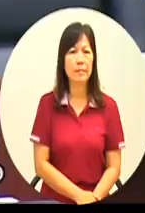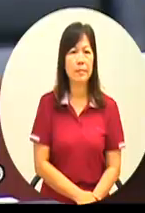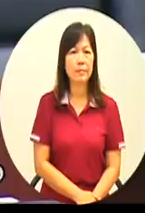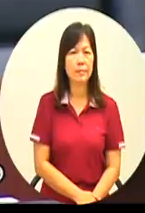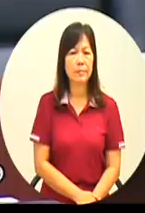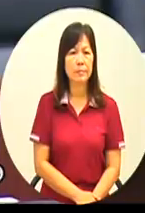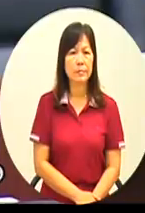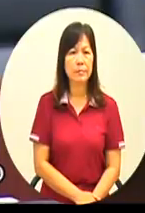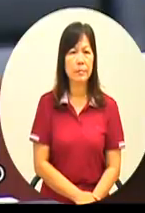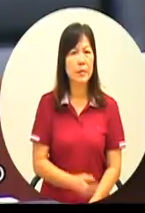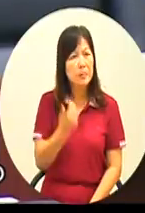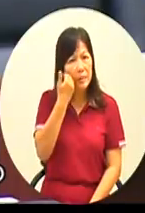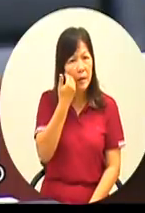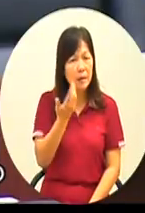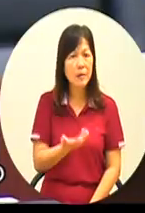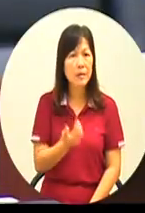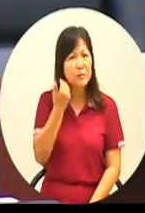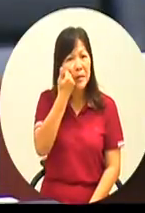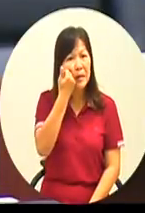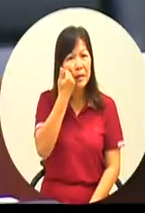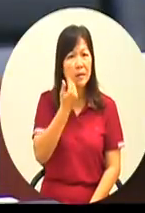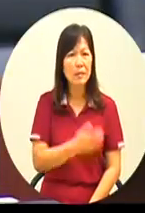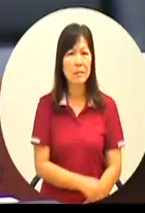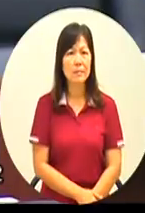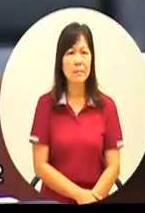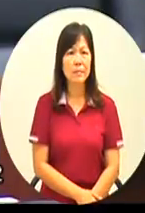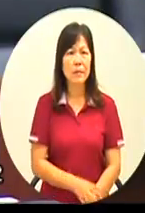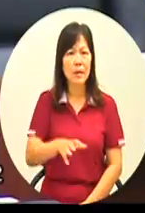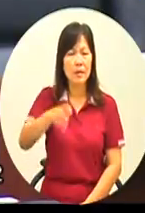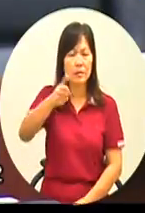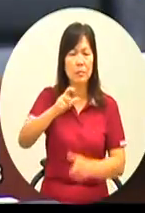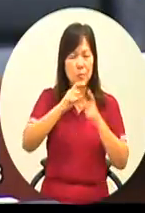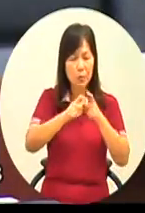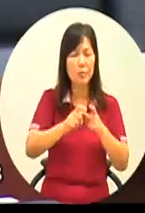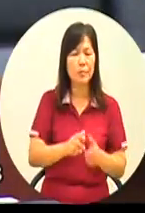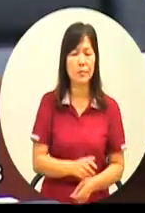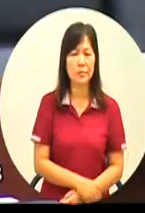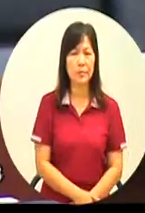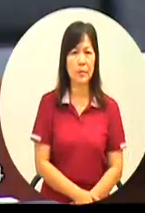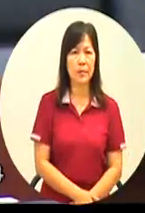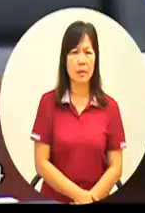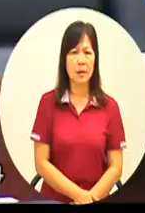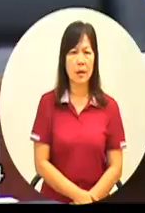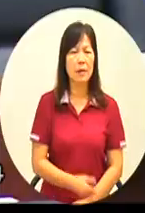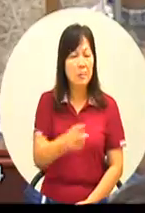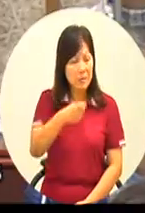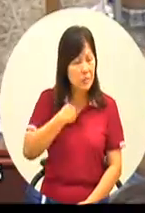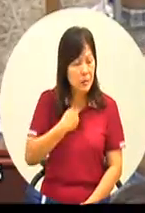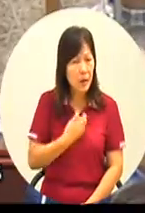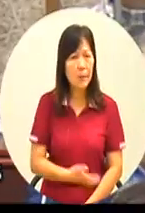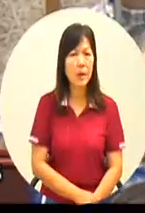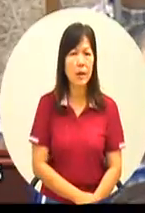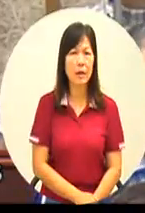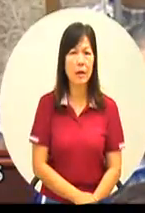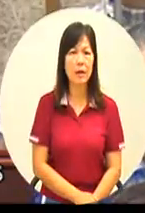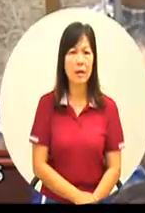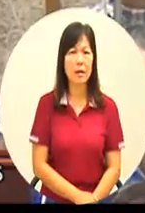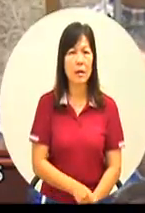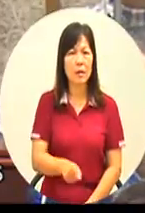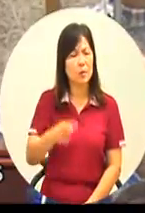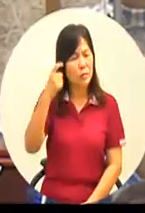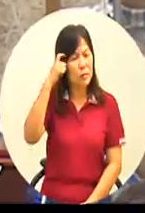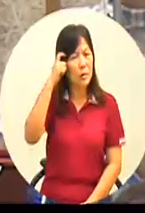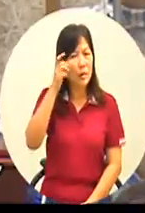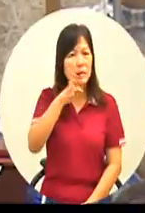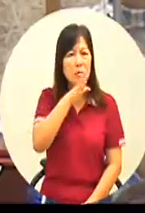谁？局长，请回答。 你敢知道？ 谢谢议员。我想您